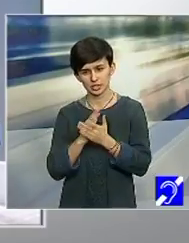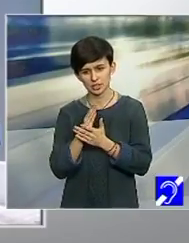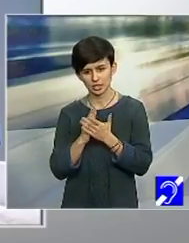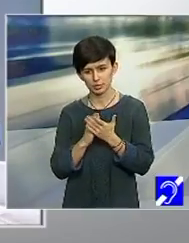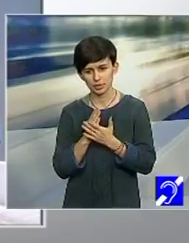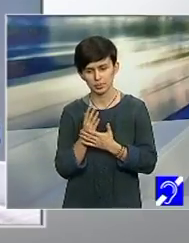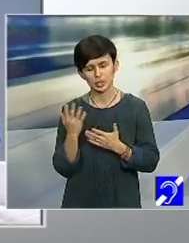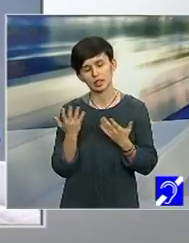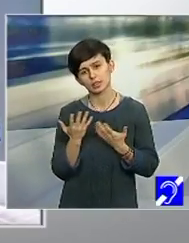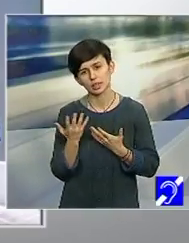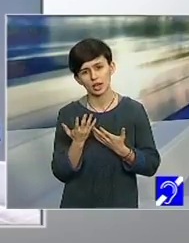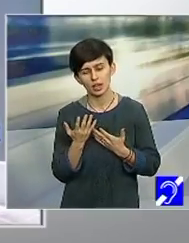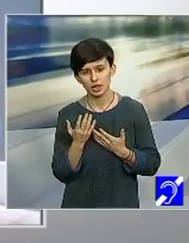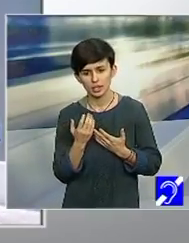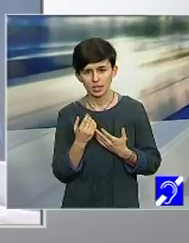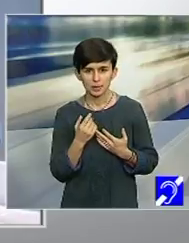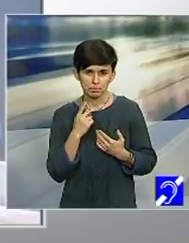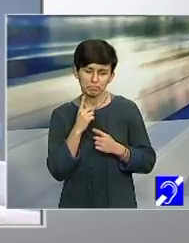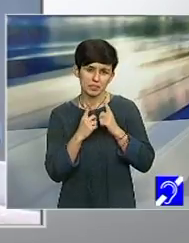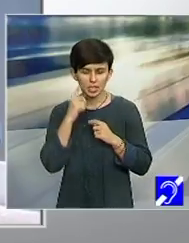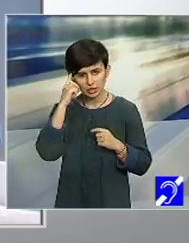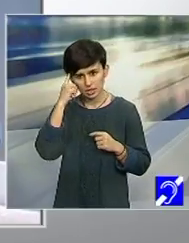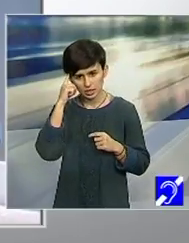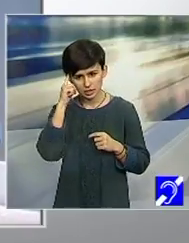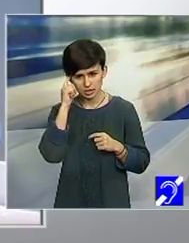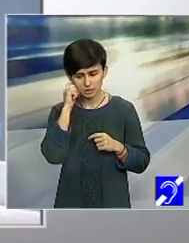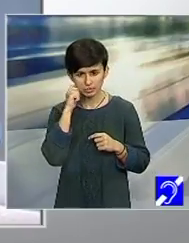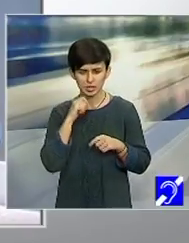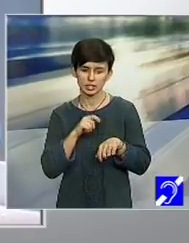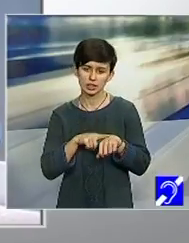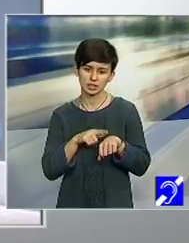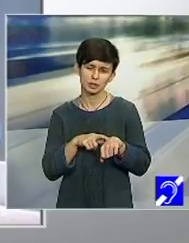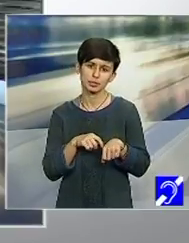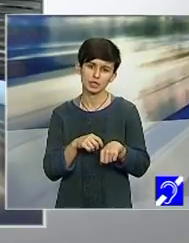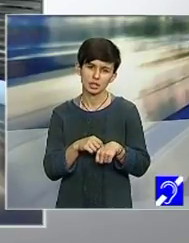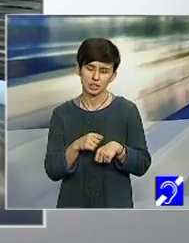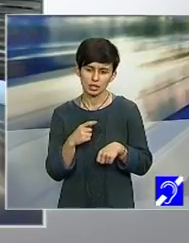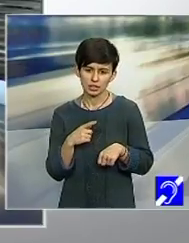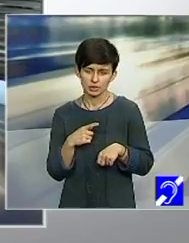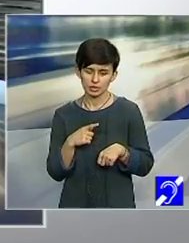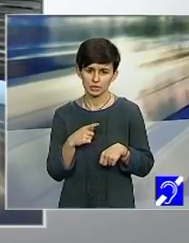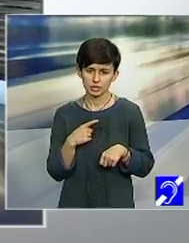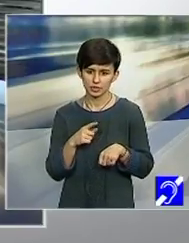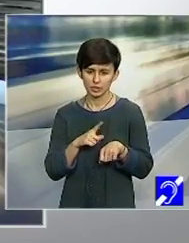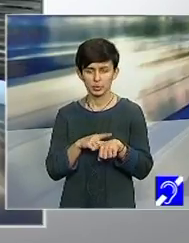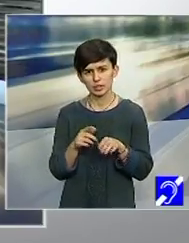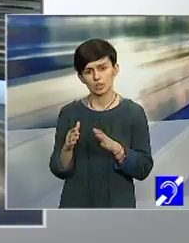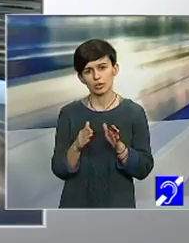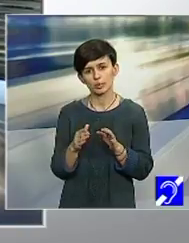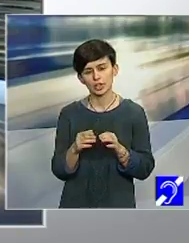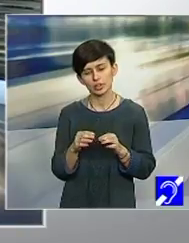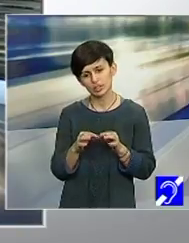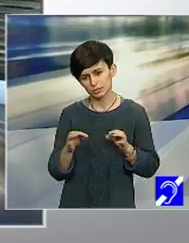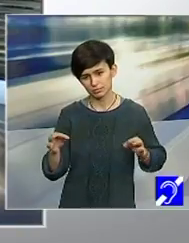va, din punct de vedere cronologic, se va ocupa de o perioadă lungă, de câteva